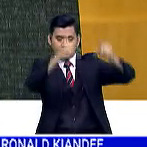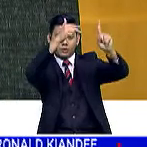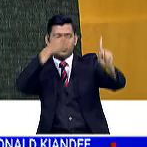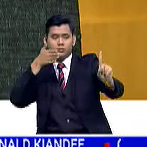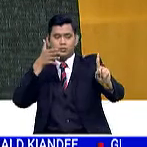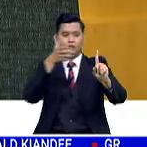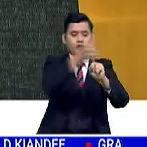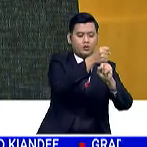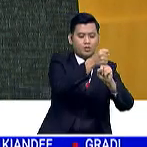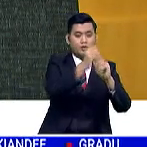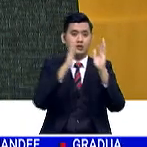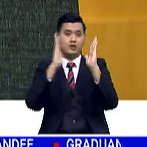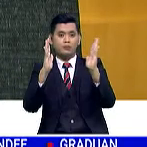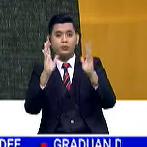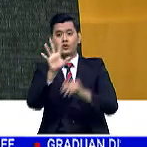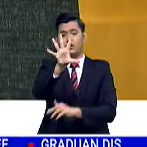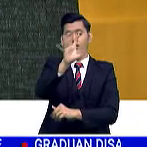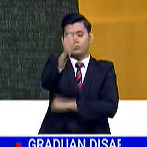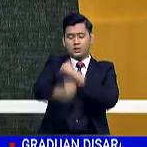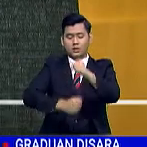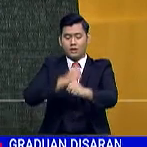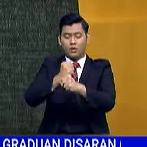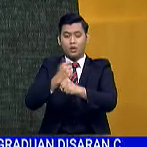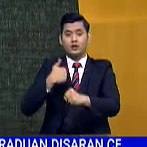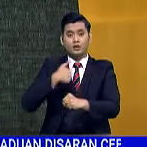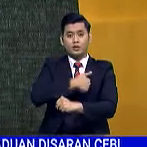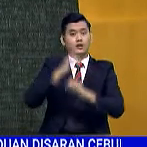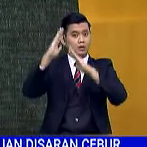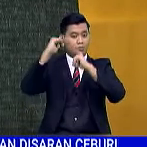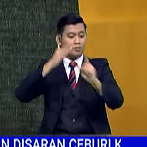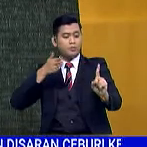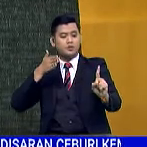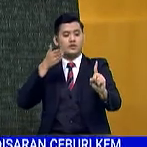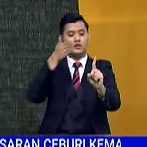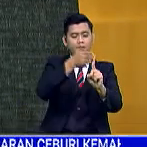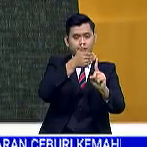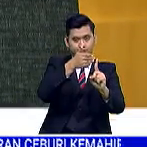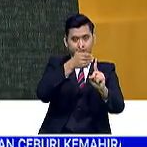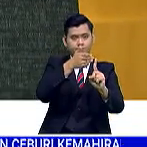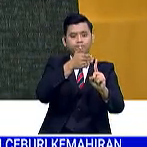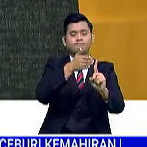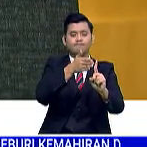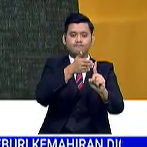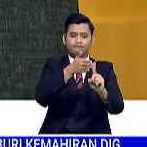5 tahun ini, kita juga berhasrat untuk mensasarkan untuk